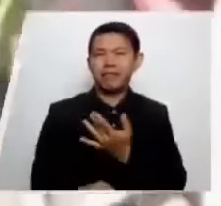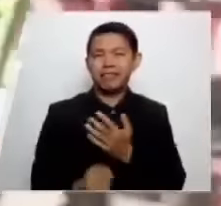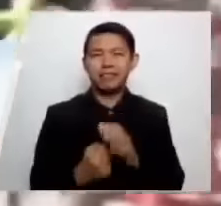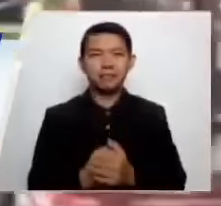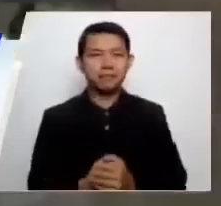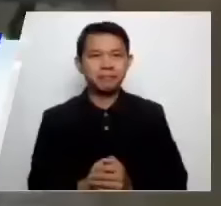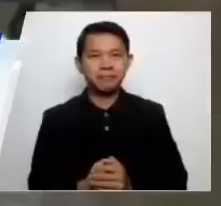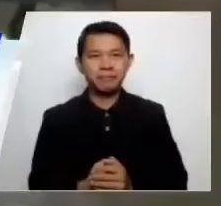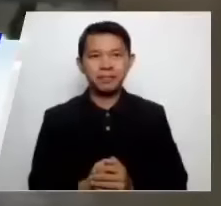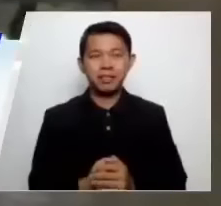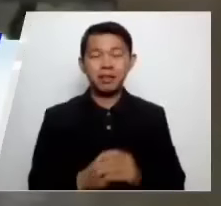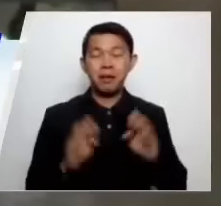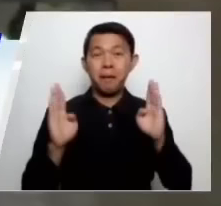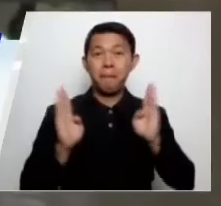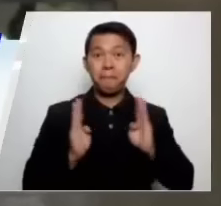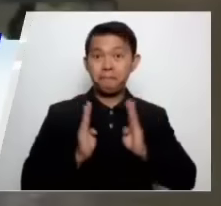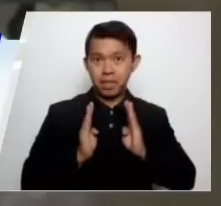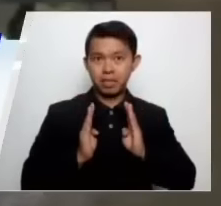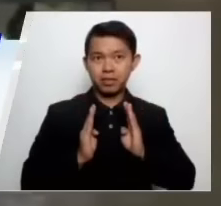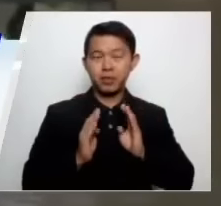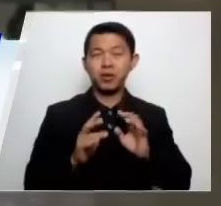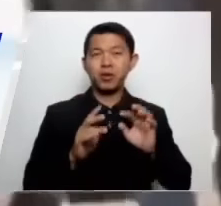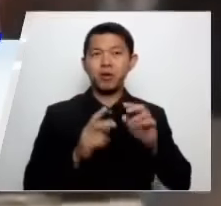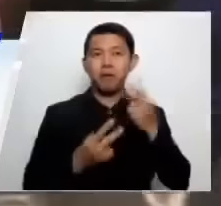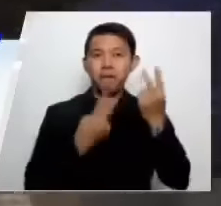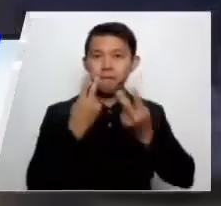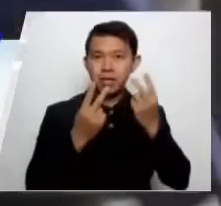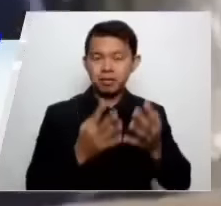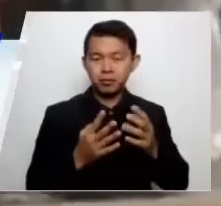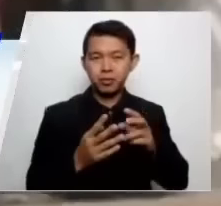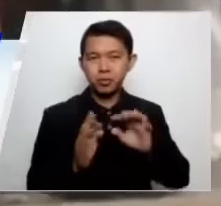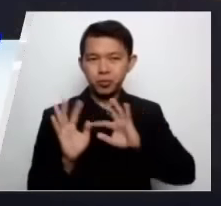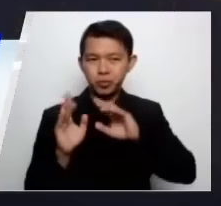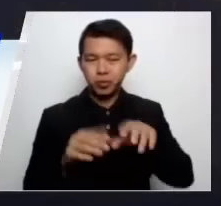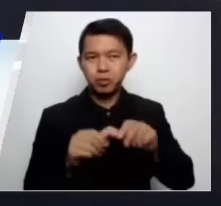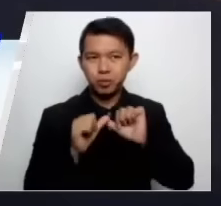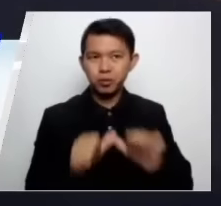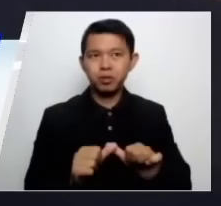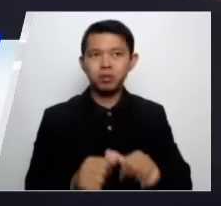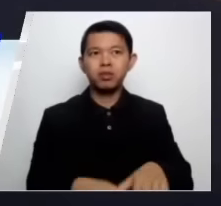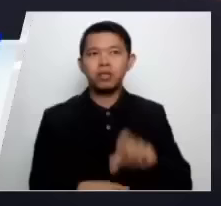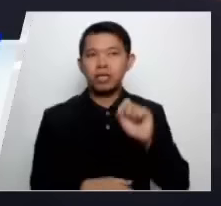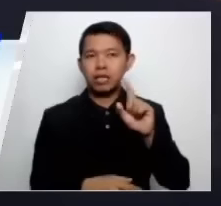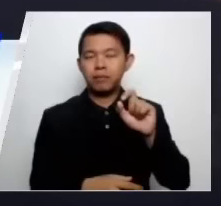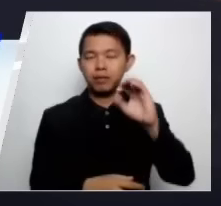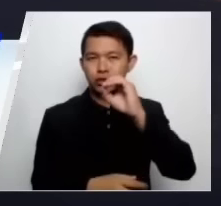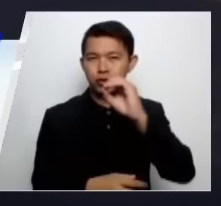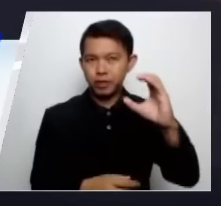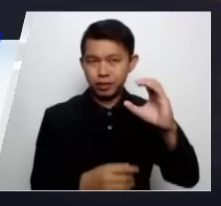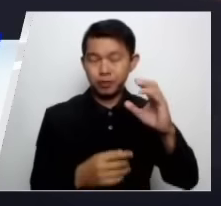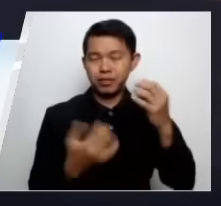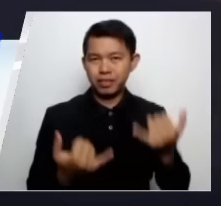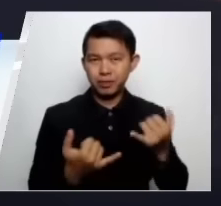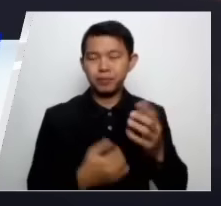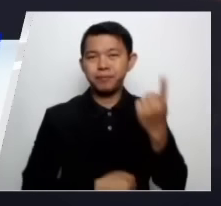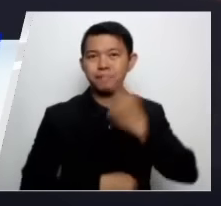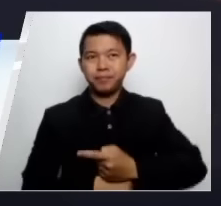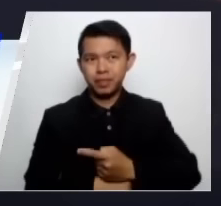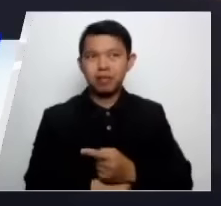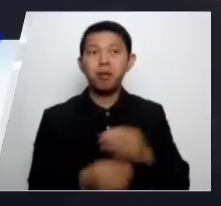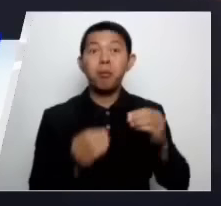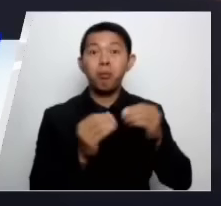ng mga turista, sumadsad sa 11 degrees Celsius ang temperatura ngayong araw. Mas malamig pa sa La Trinidad Benguet kung saan ang